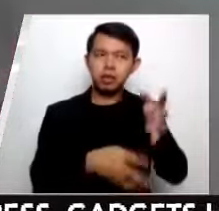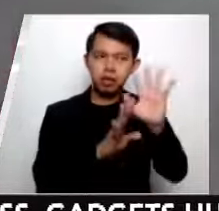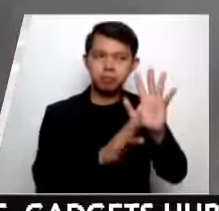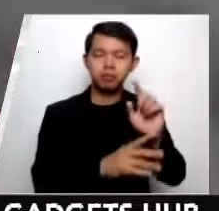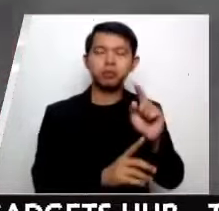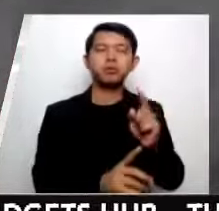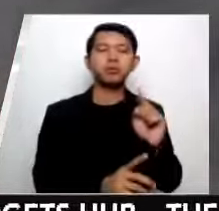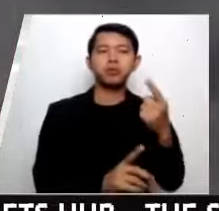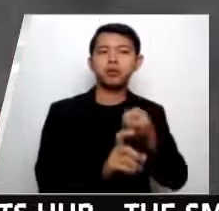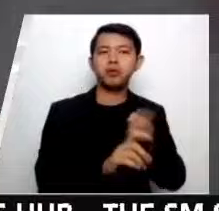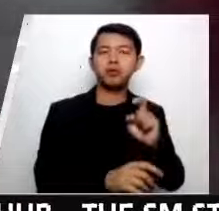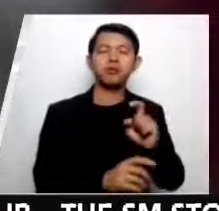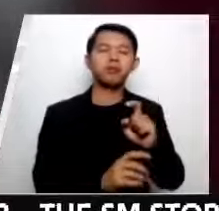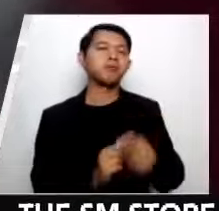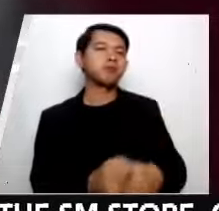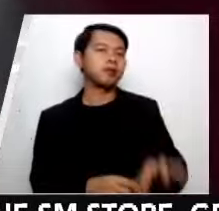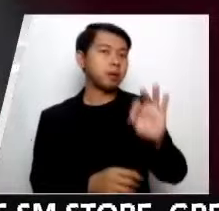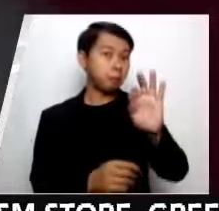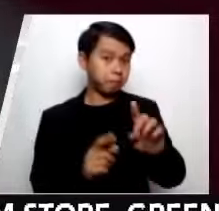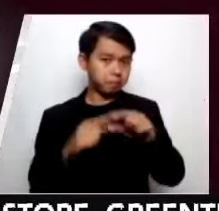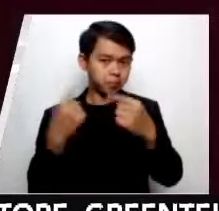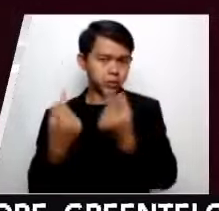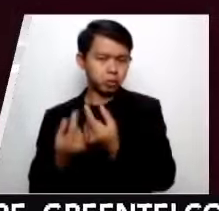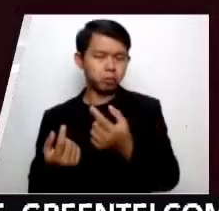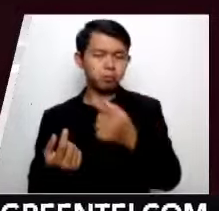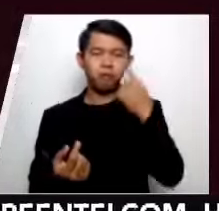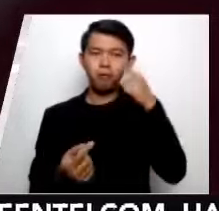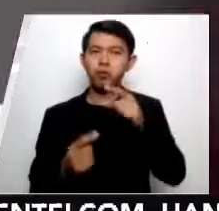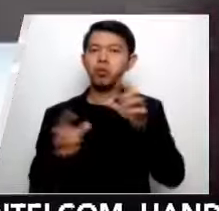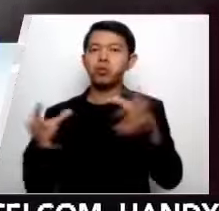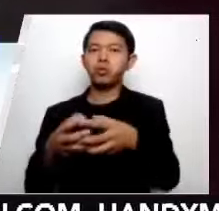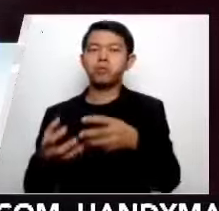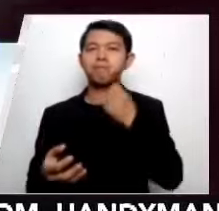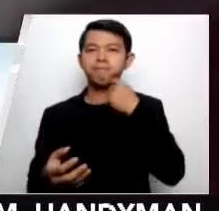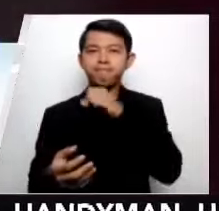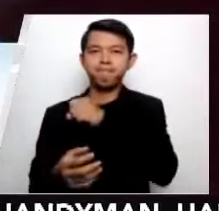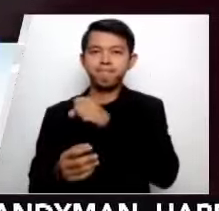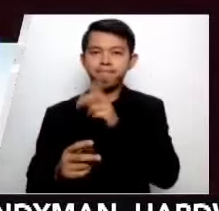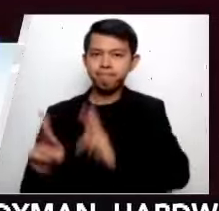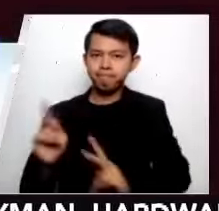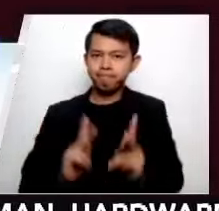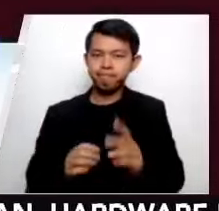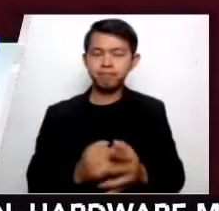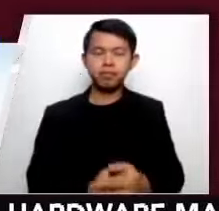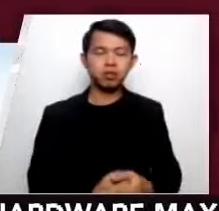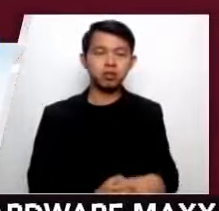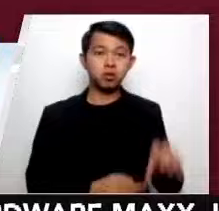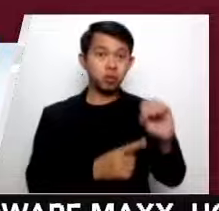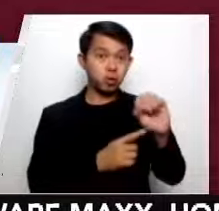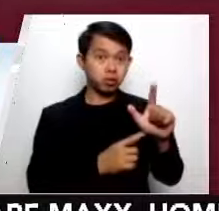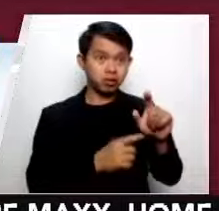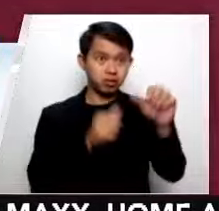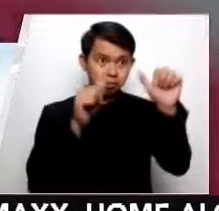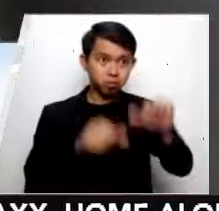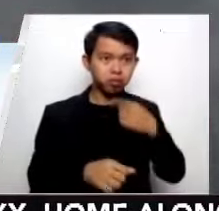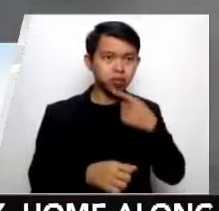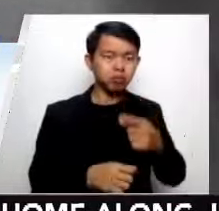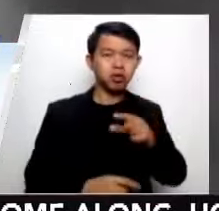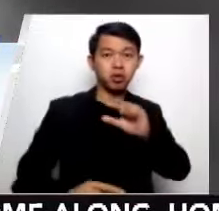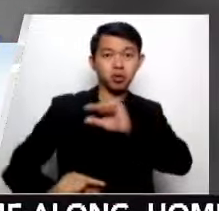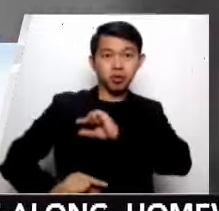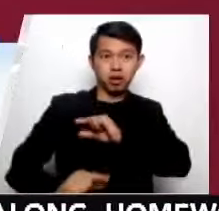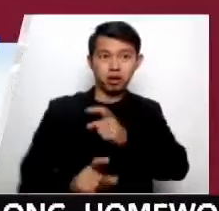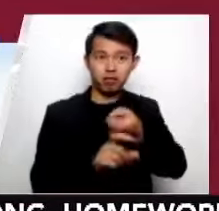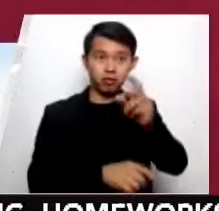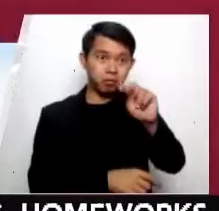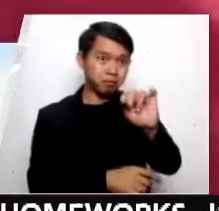mga turistang Taiwanese dito sa Pilipinas. Batay raw sa original post, mismong gwardiya sa Naiya ang nagdala sa mga Taiwanese papunta